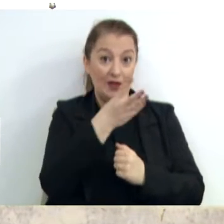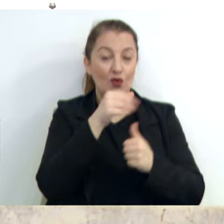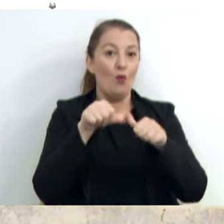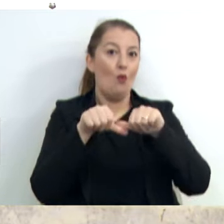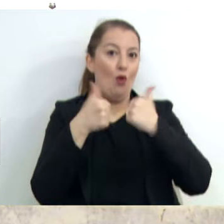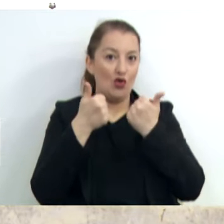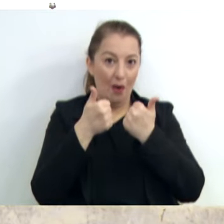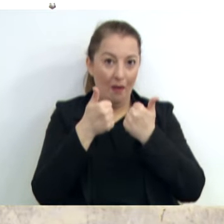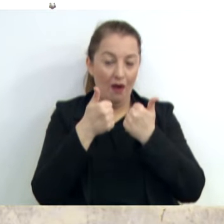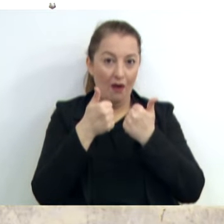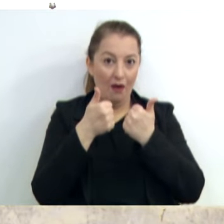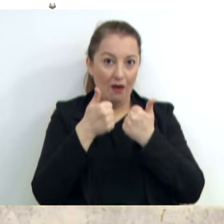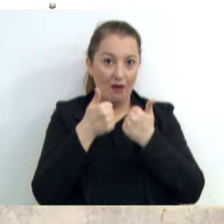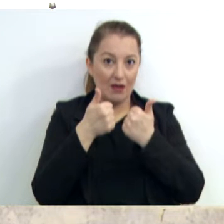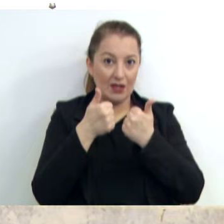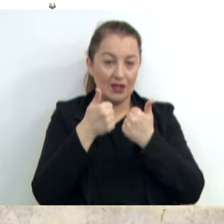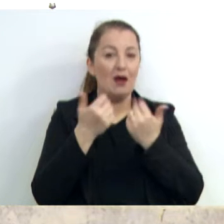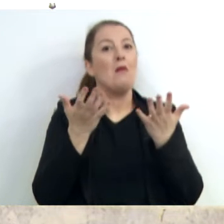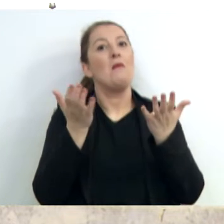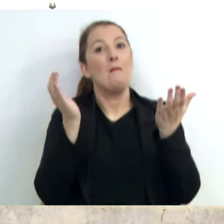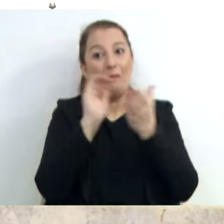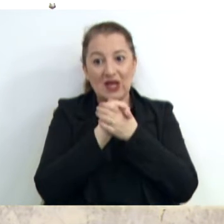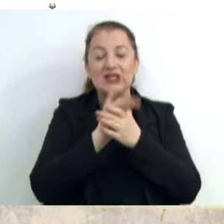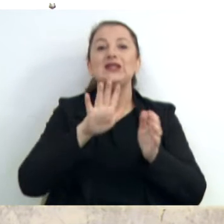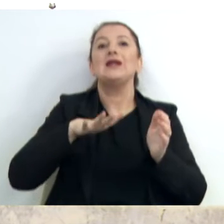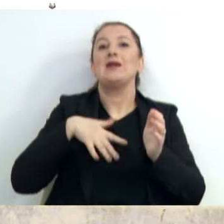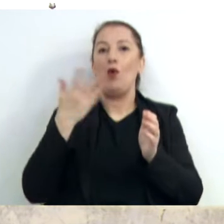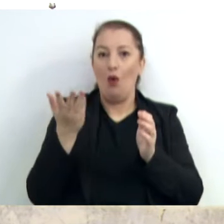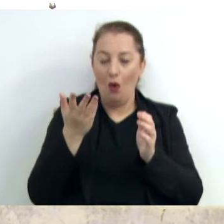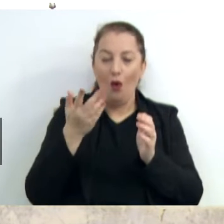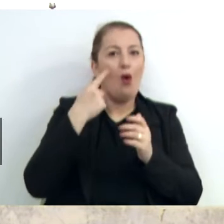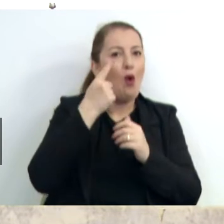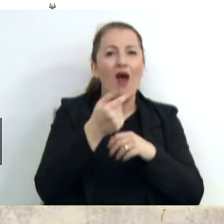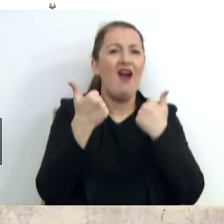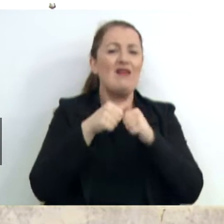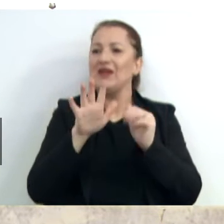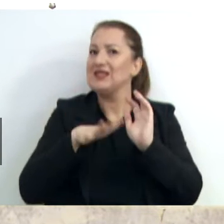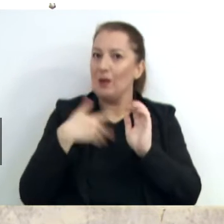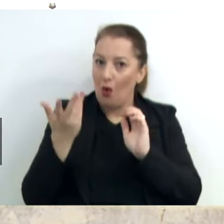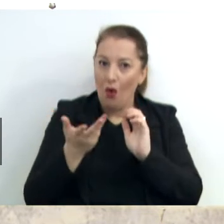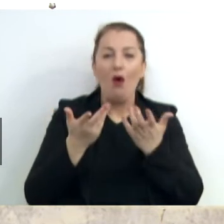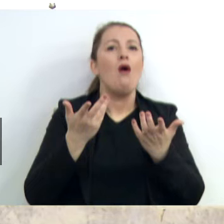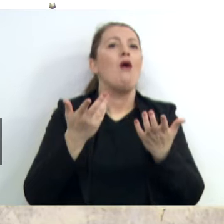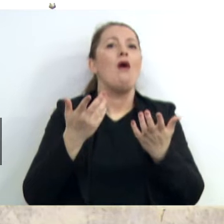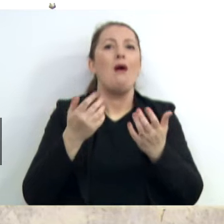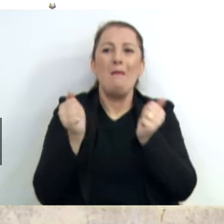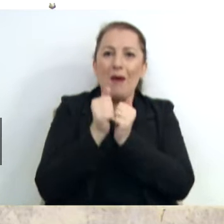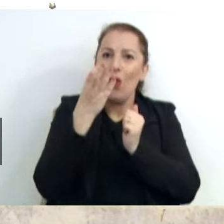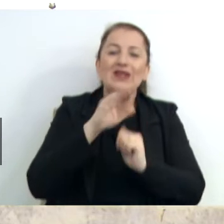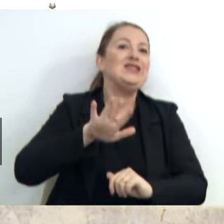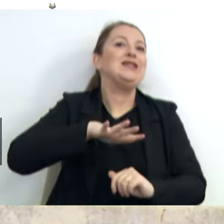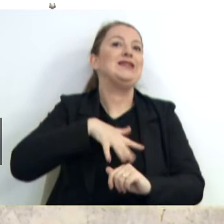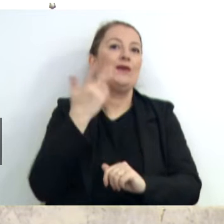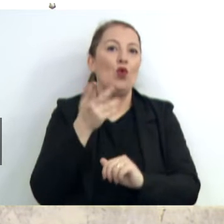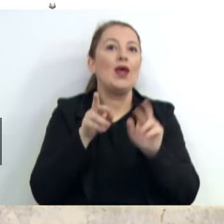hayatlarına dair kararlar almak istemesi bahanesiyle bir tanesi de ekonomik